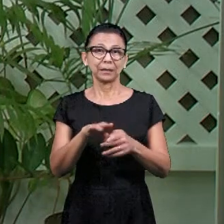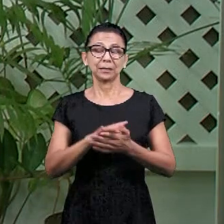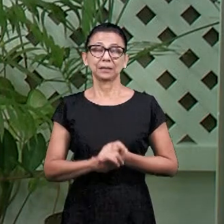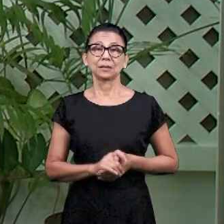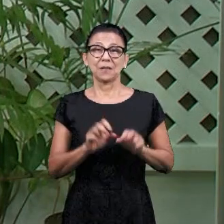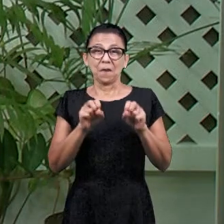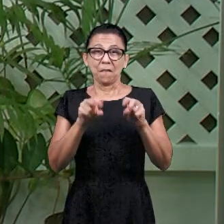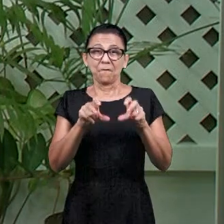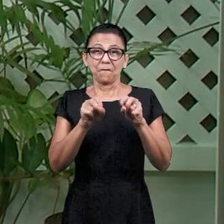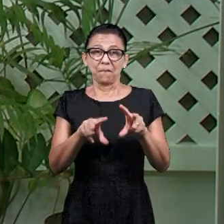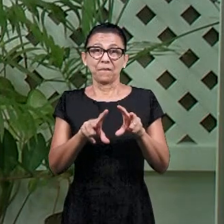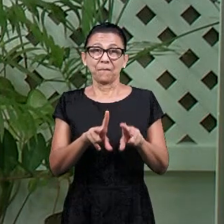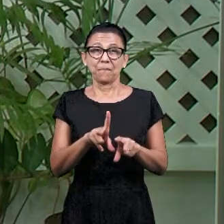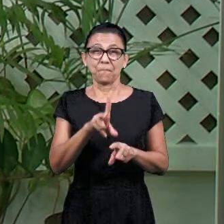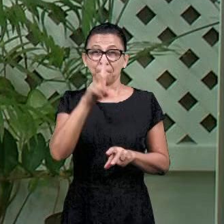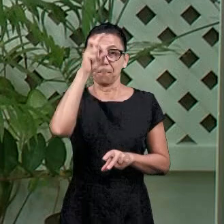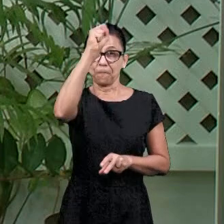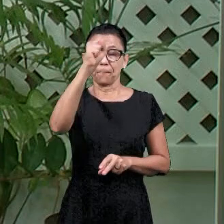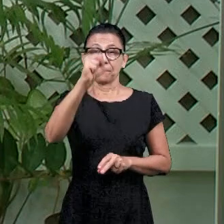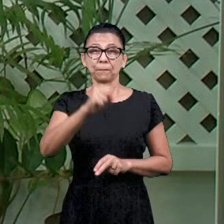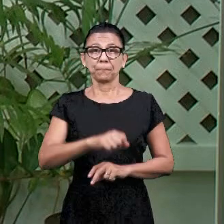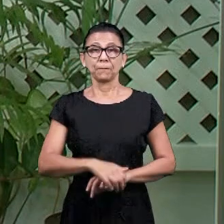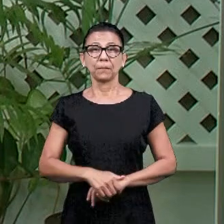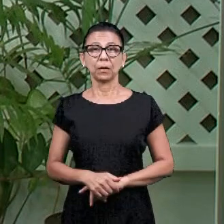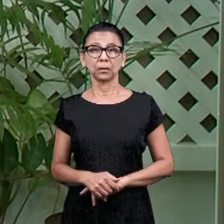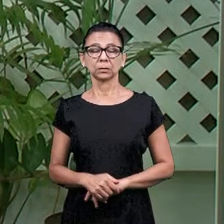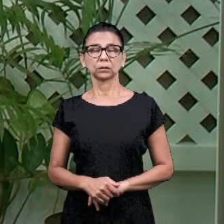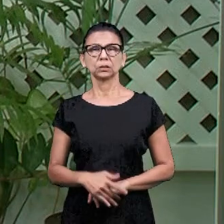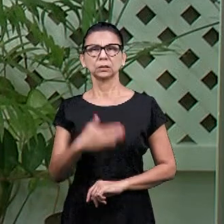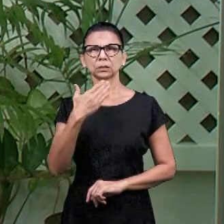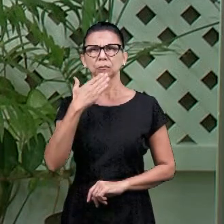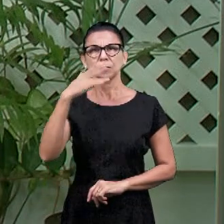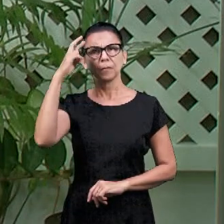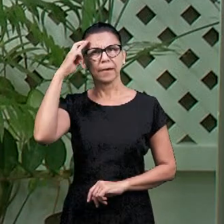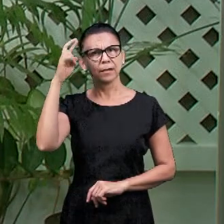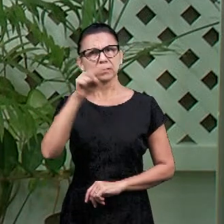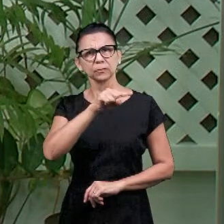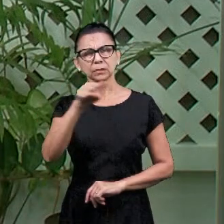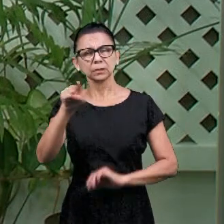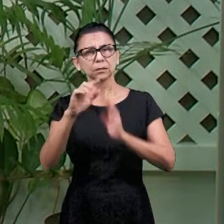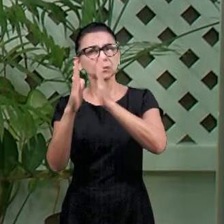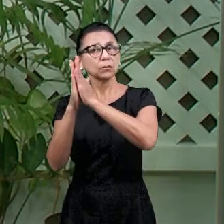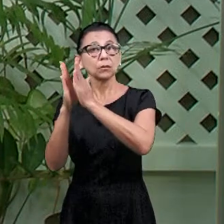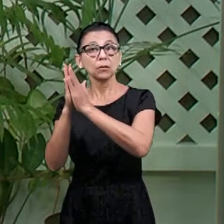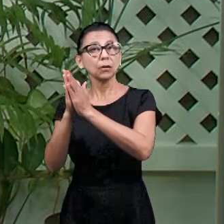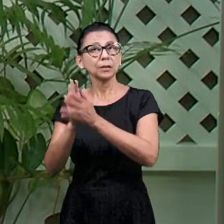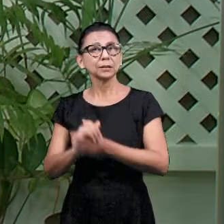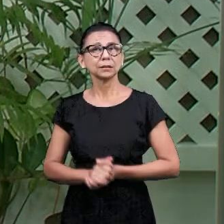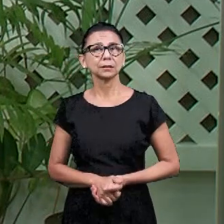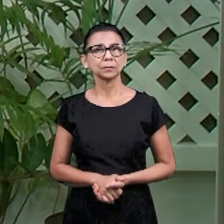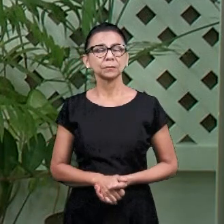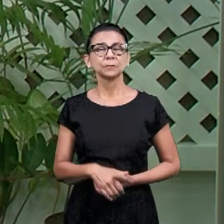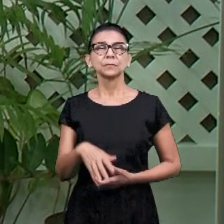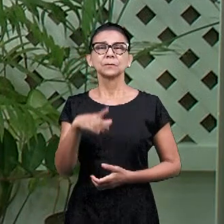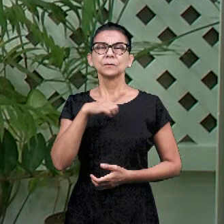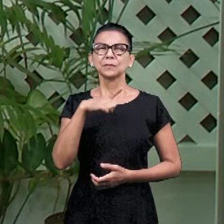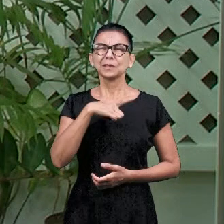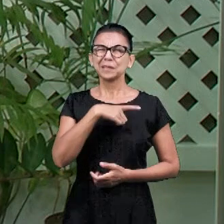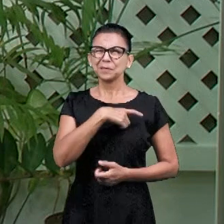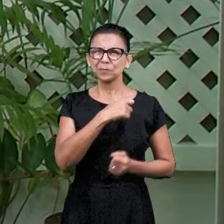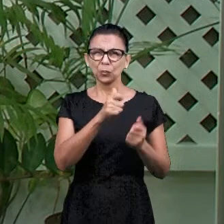ils sont touchés par le virus très violent. Et nous sommes en train de prier. Je demande aux frères et sœurs qui